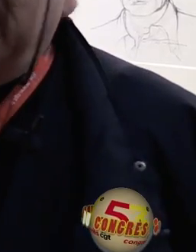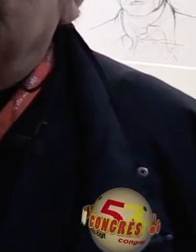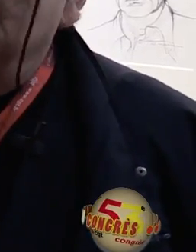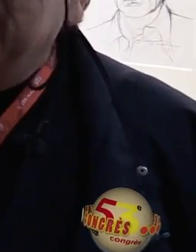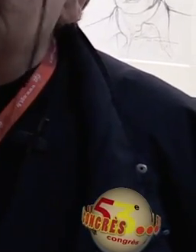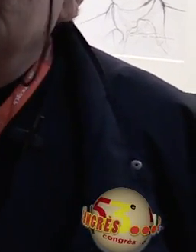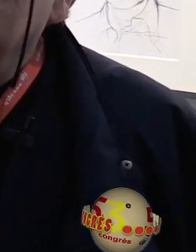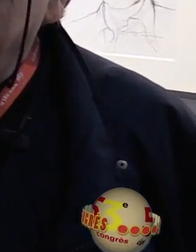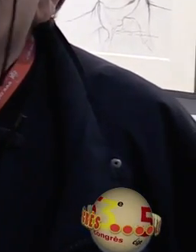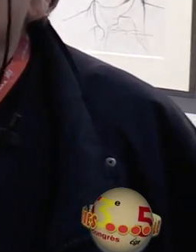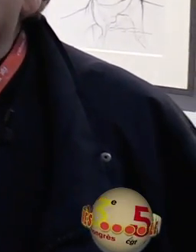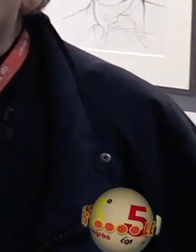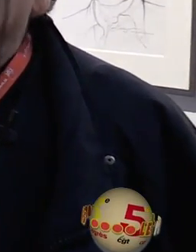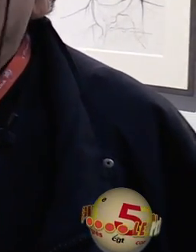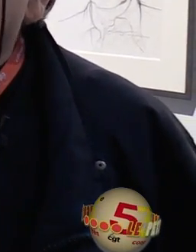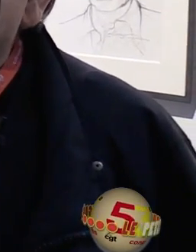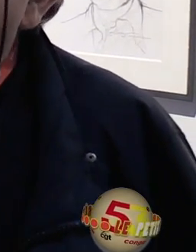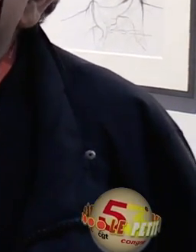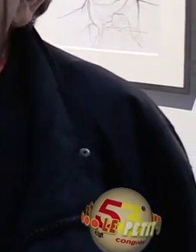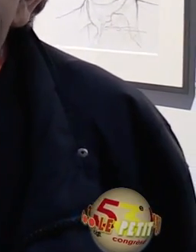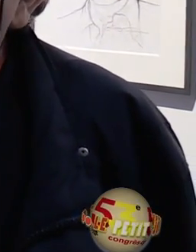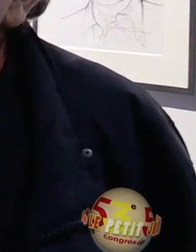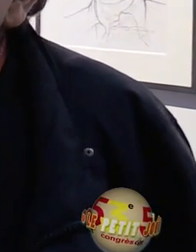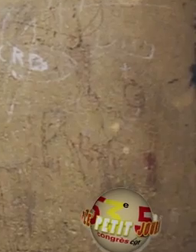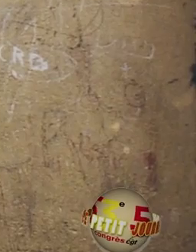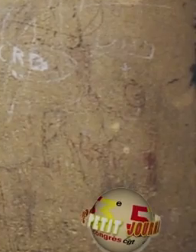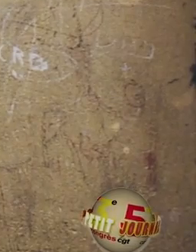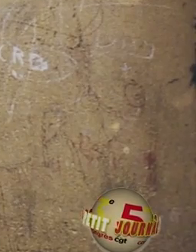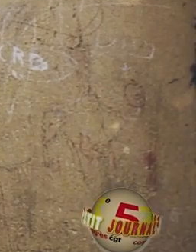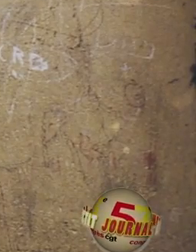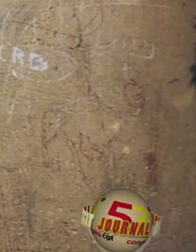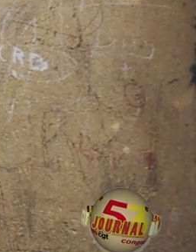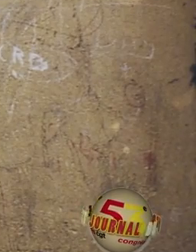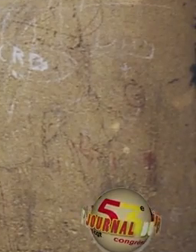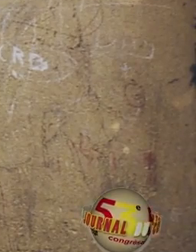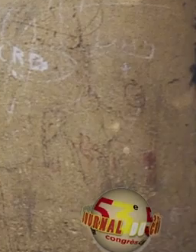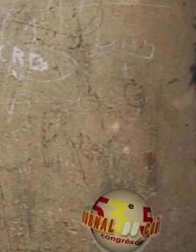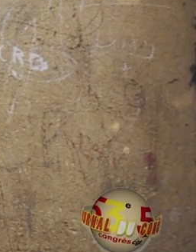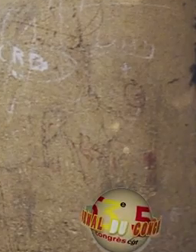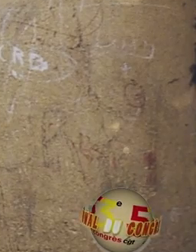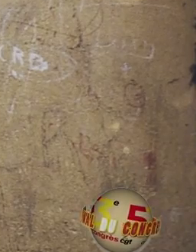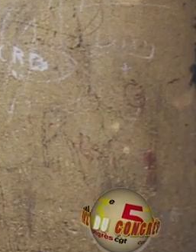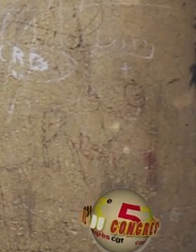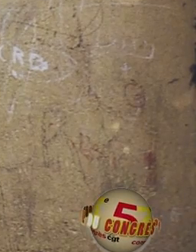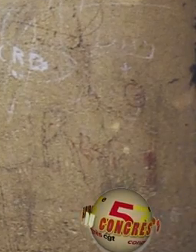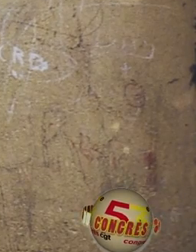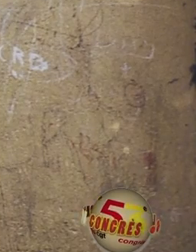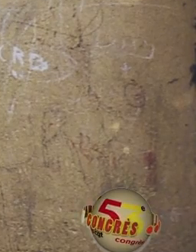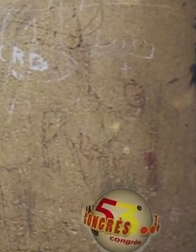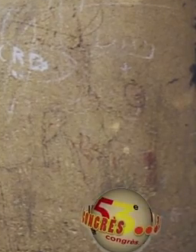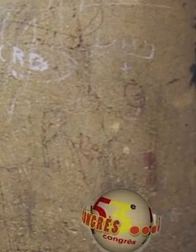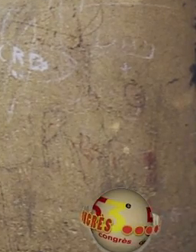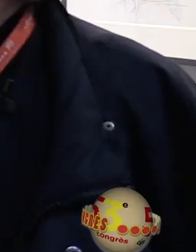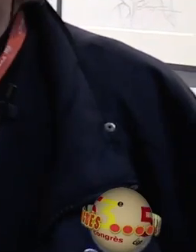il incarne la Palestine. Sa famille a dû partir en 48, et toute sa poésie dit l'exil, quoi. Tu vois,